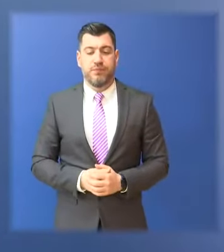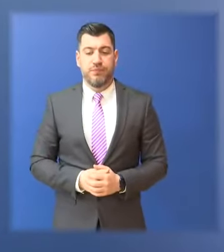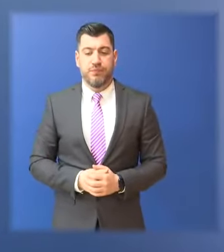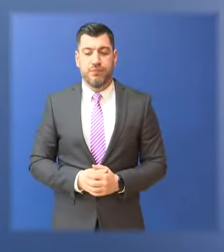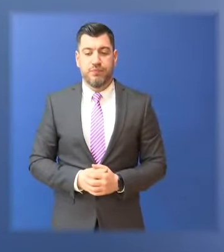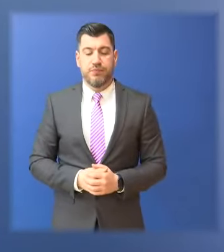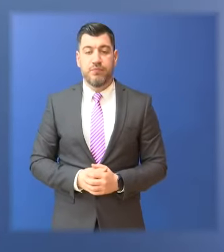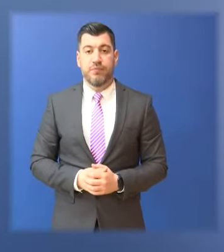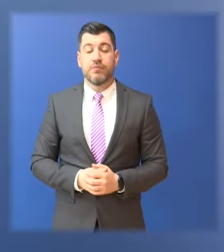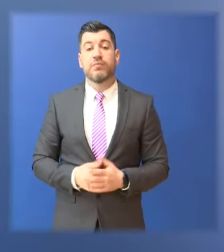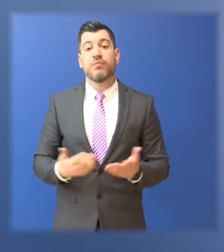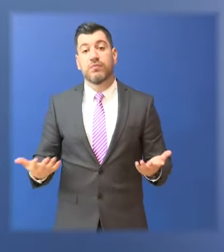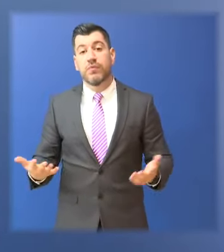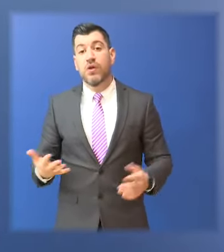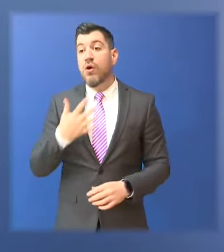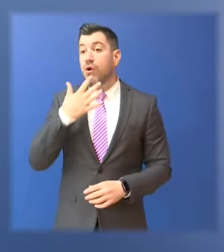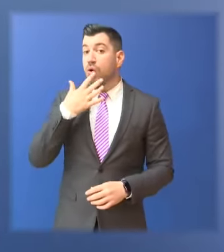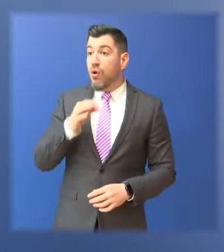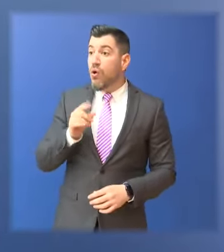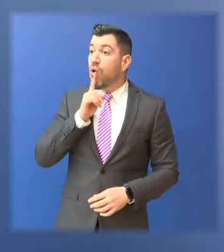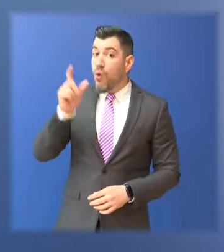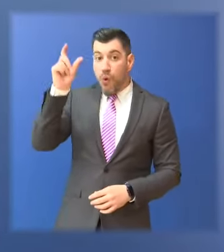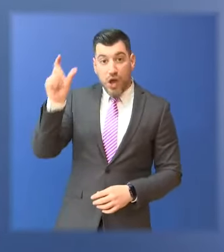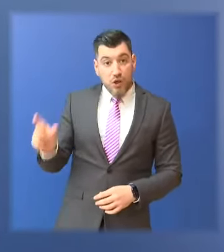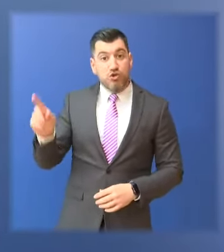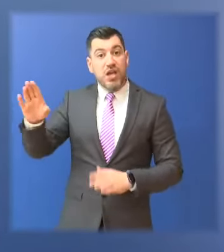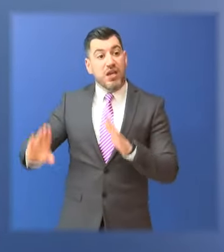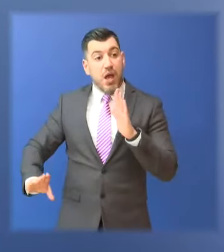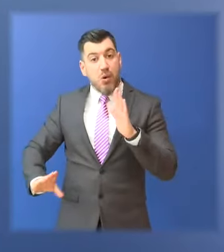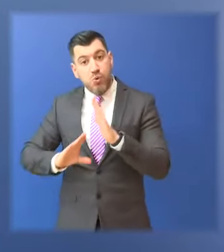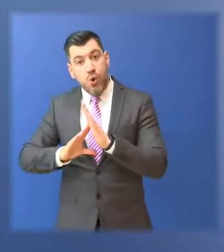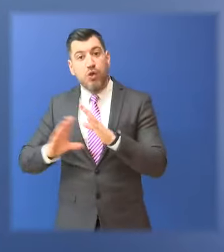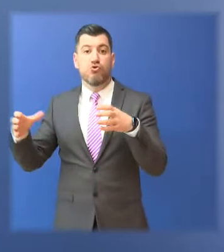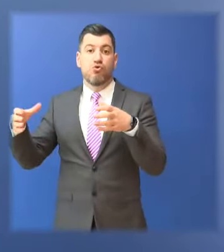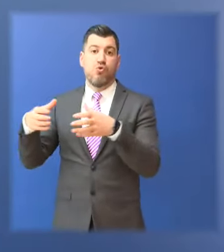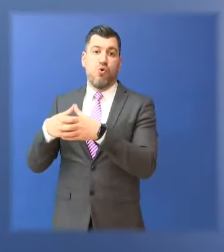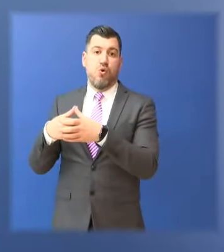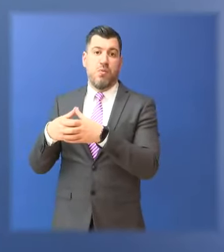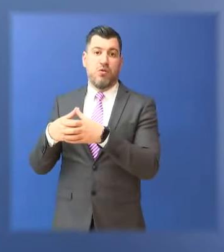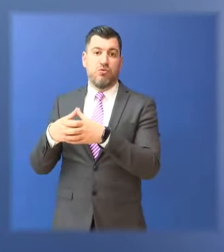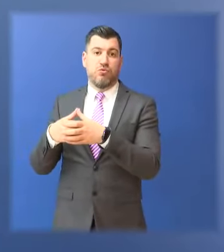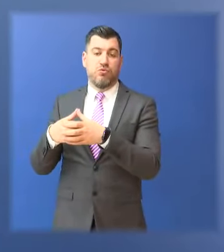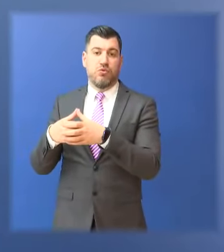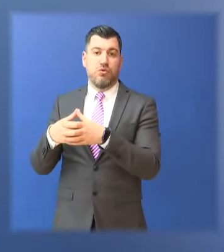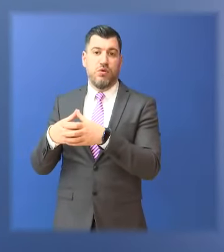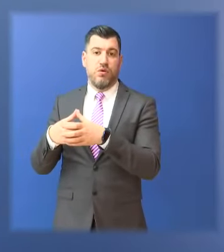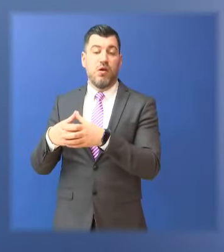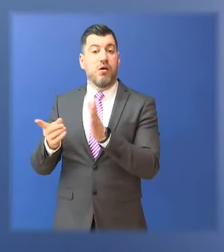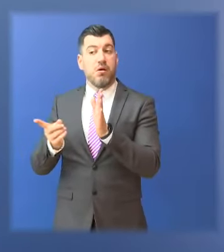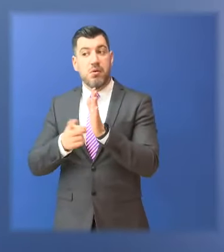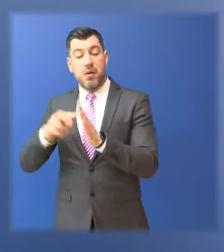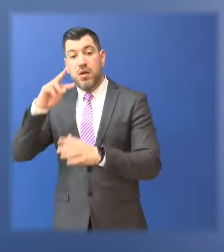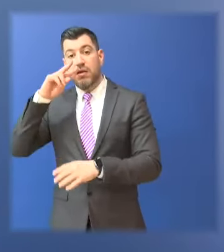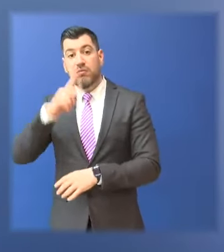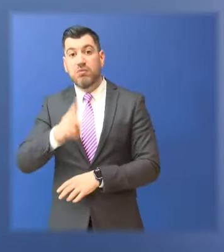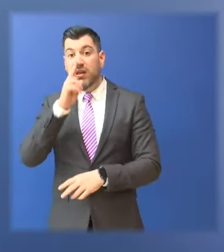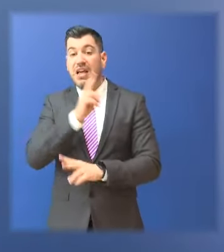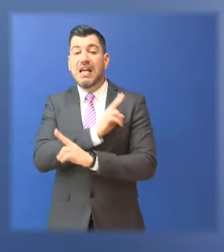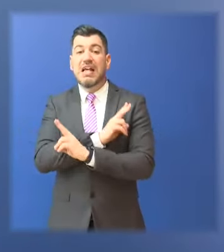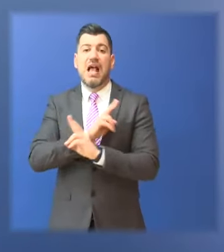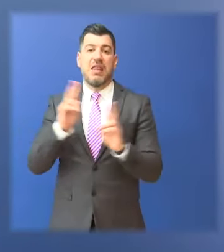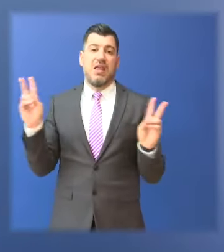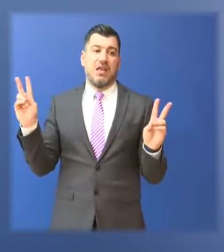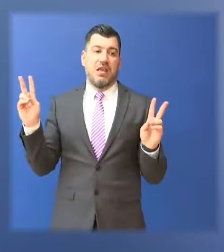κοινοβουλευτικού κόμματος για ένα τόσο σημαντικό θέμα που αφορά δικαιώματα των συμπολιτών σου, λες αυτό το οποίο λέτε και μακάρι να ισχύει πρώτο και δεν αναφέρεσαι